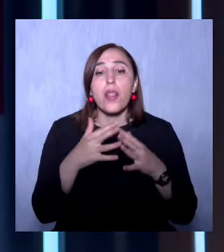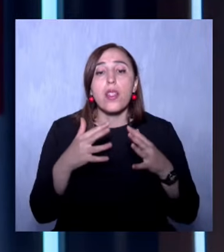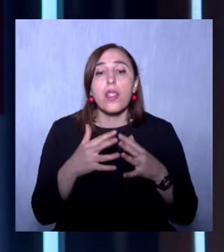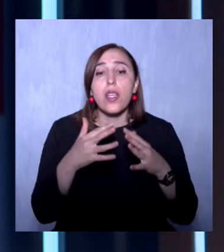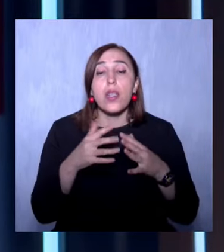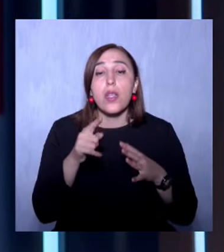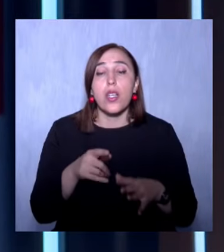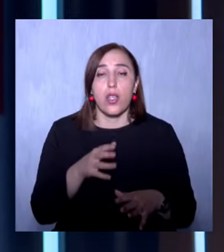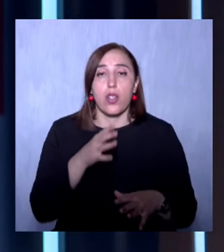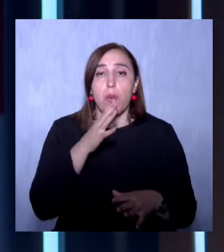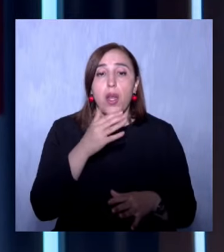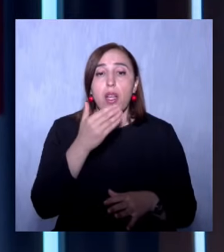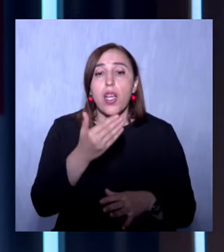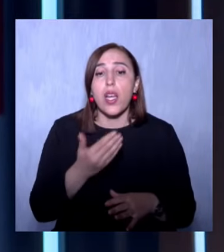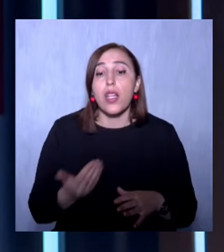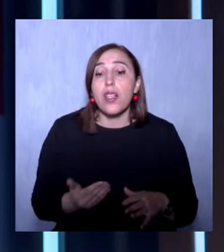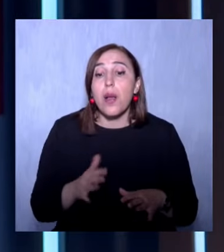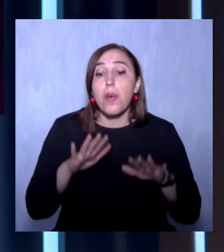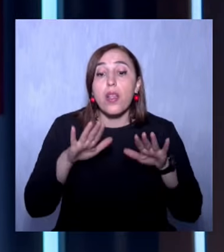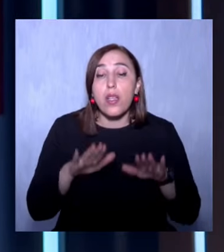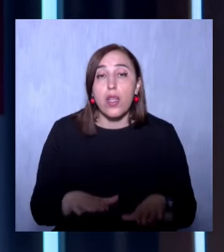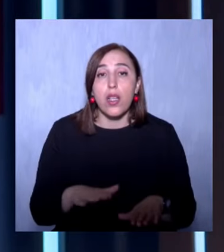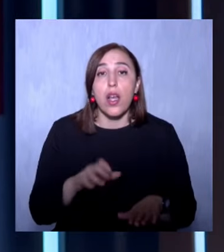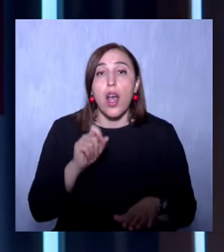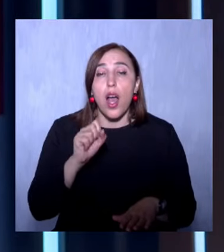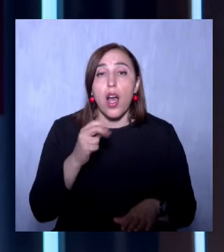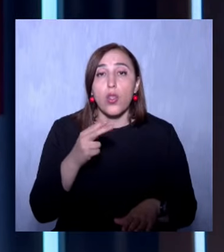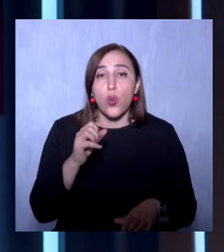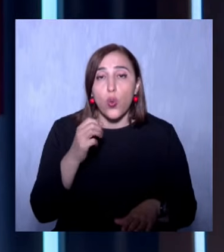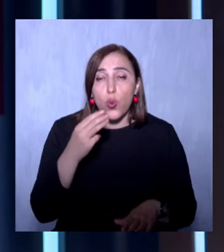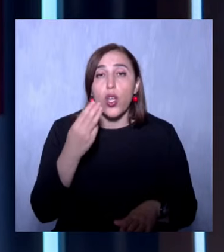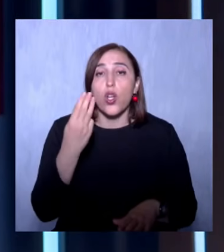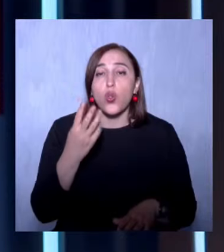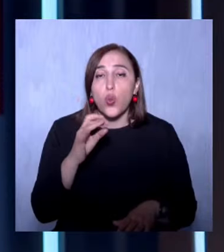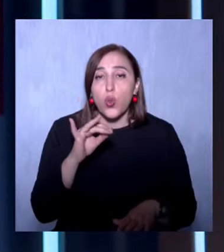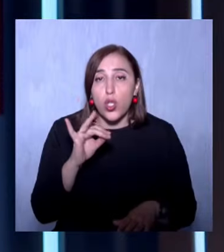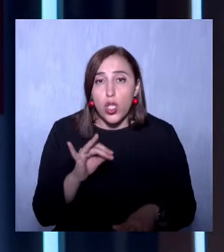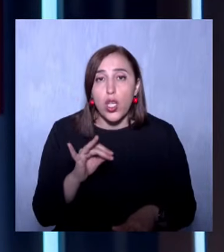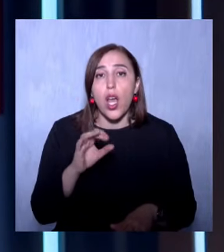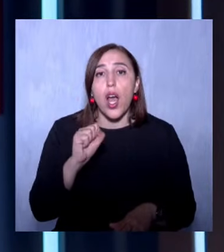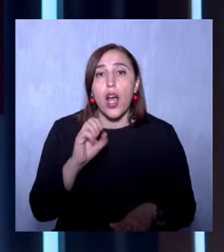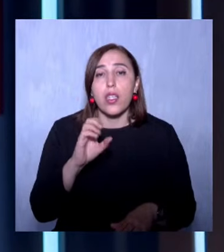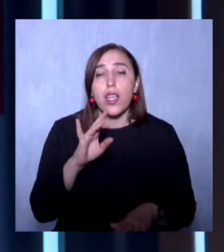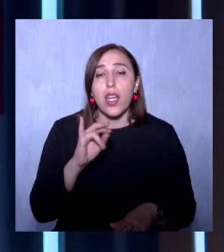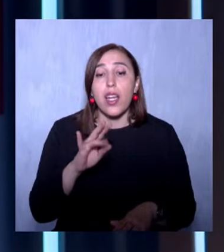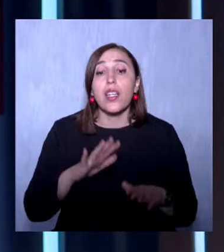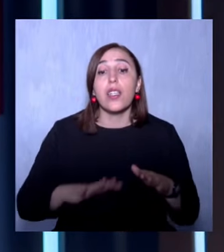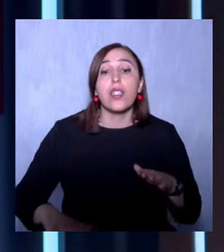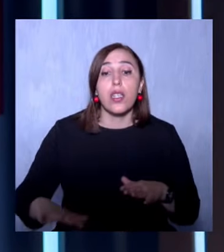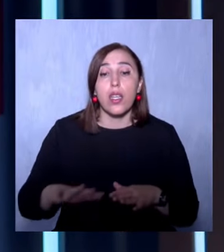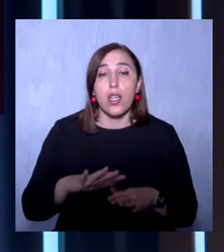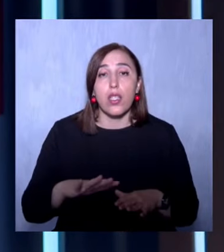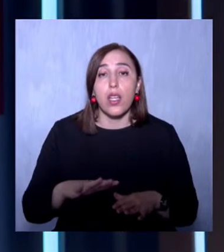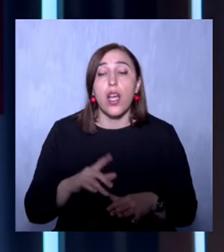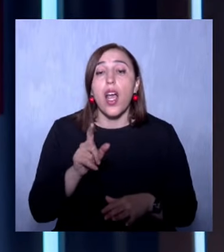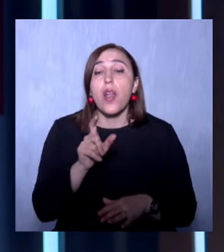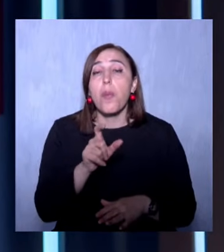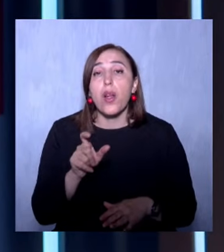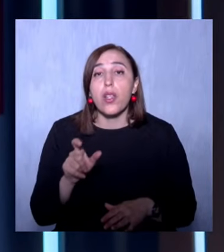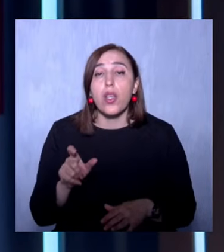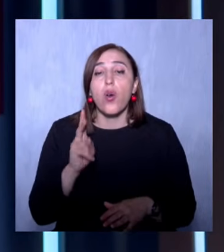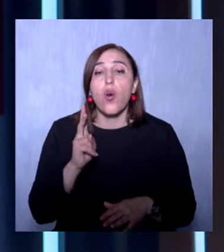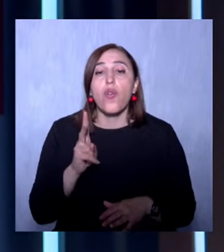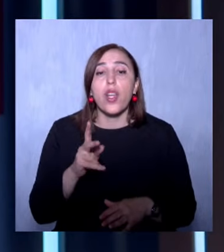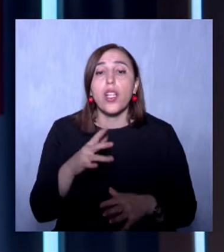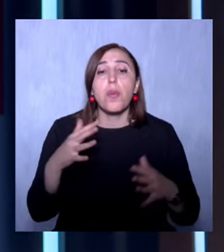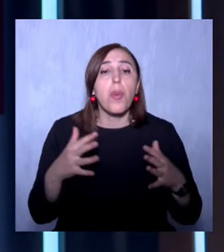թեժ կետերի վերածված իրենց բնակավայրերից՝ Հադրութիչ, Շուշիից, Ասկերանի շրջանի համայնքներից։ Խոսքն այն մարդկանց մասին է, որոնք